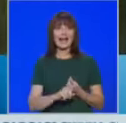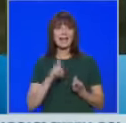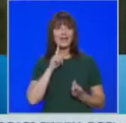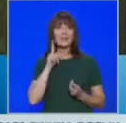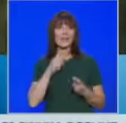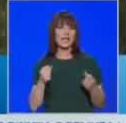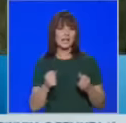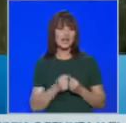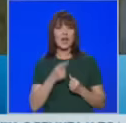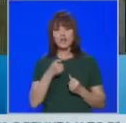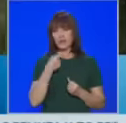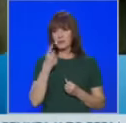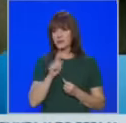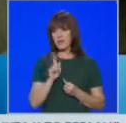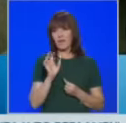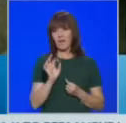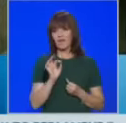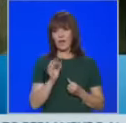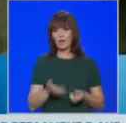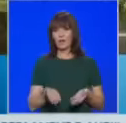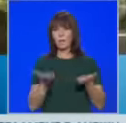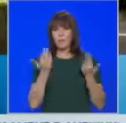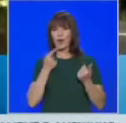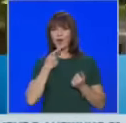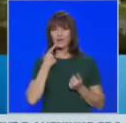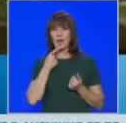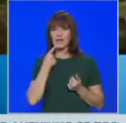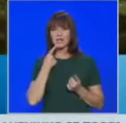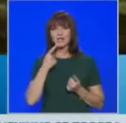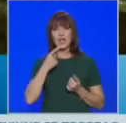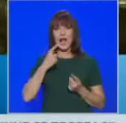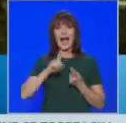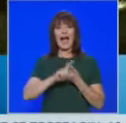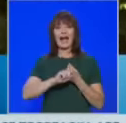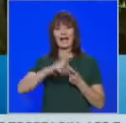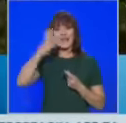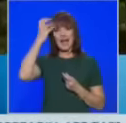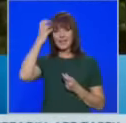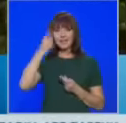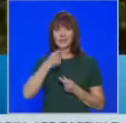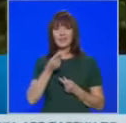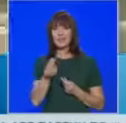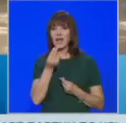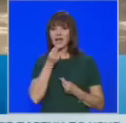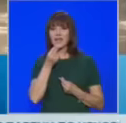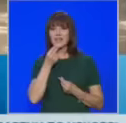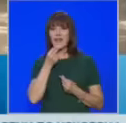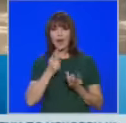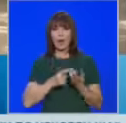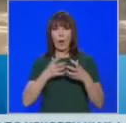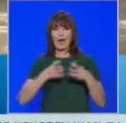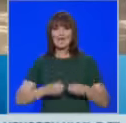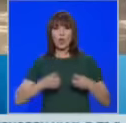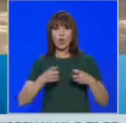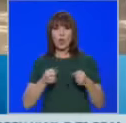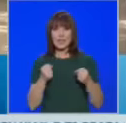Тя отрече твърденията, които се появиха по-рано през деня, че княгинята е изяла няколко кофички с кисело мляко,